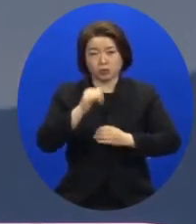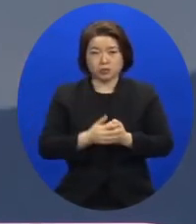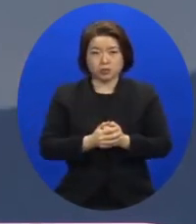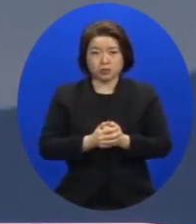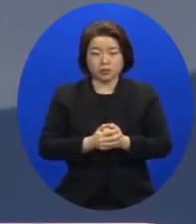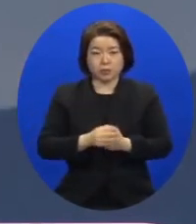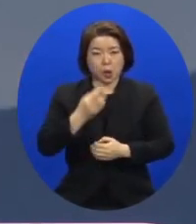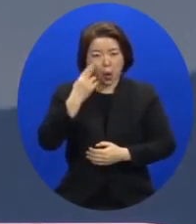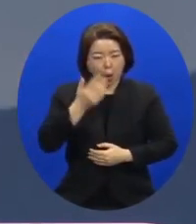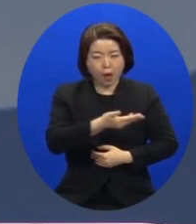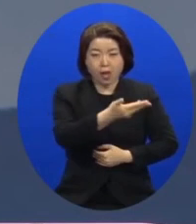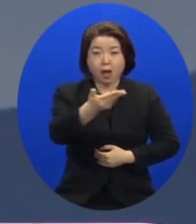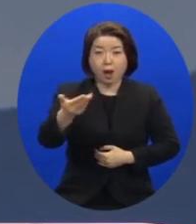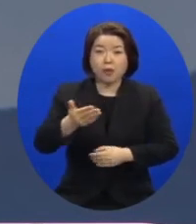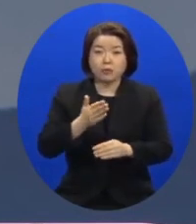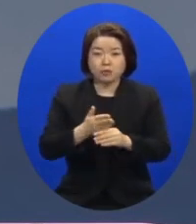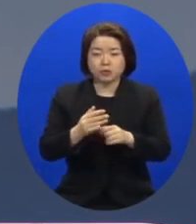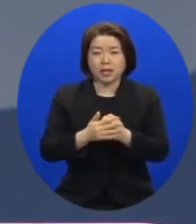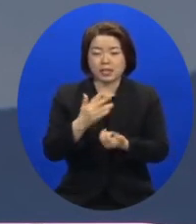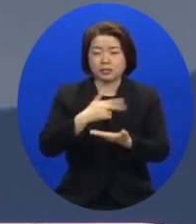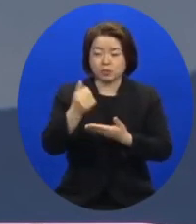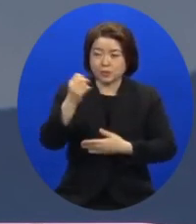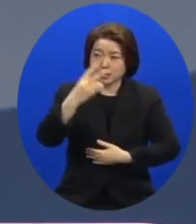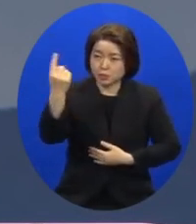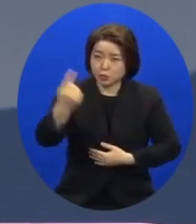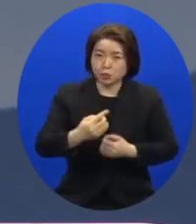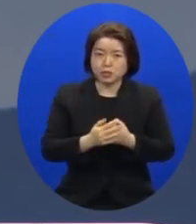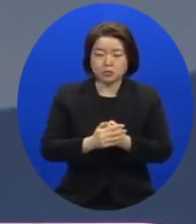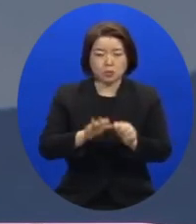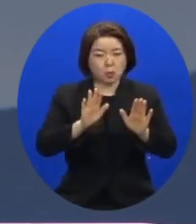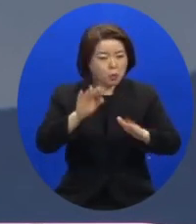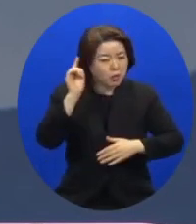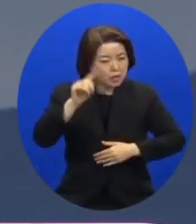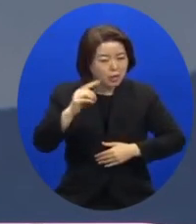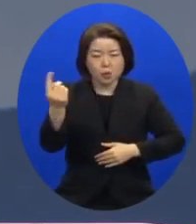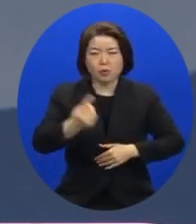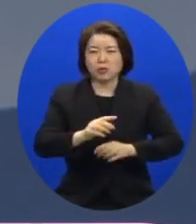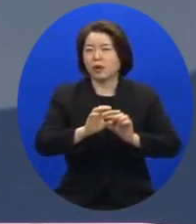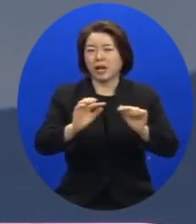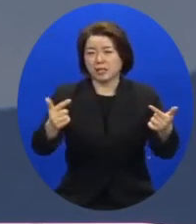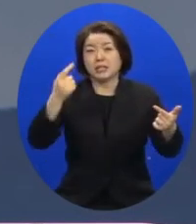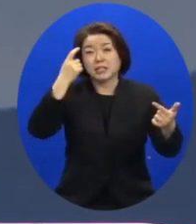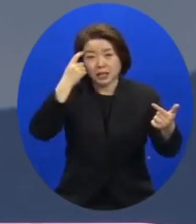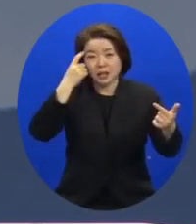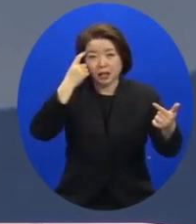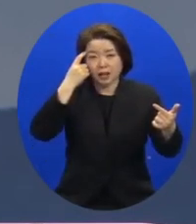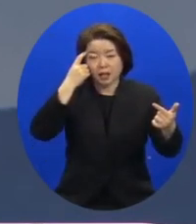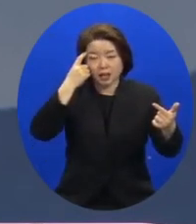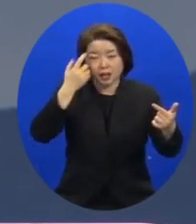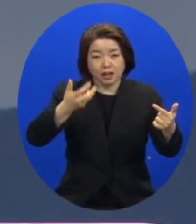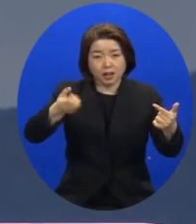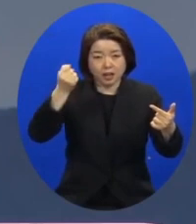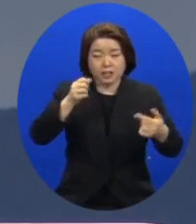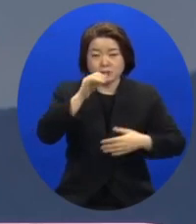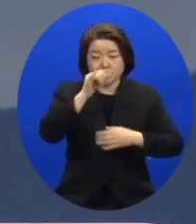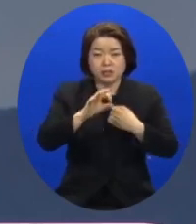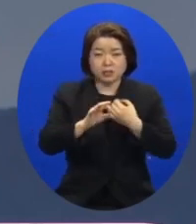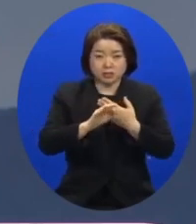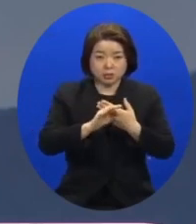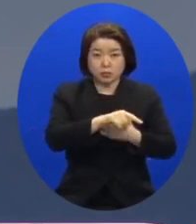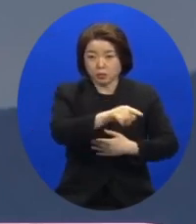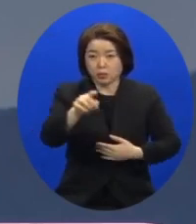혹시 여러분 중에 아 주님의 재림이 뭘 오늘 내 오겠어 이렇게 생각하시는 분이 실제로